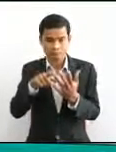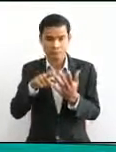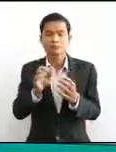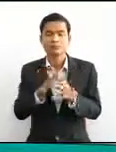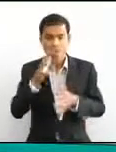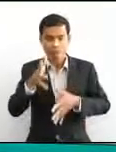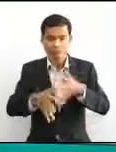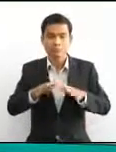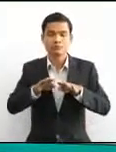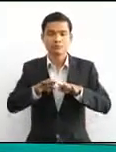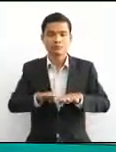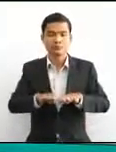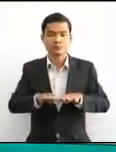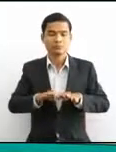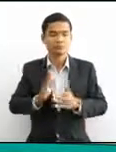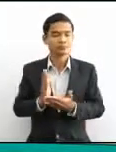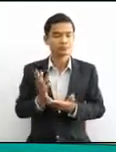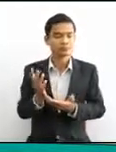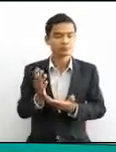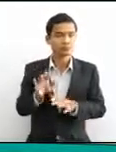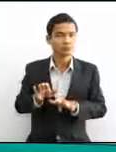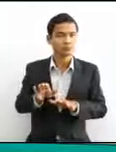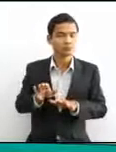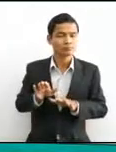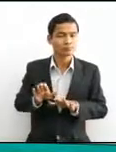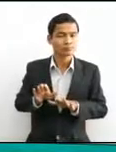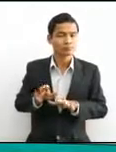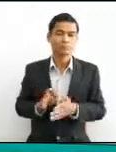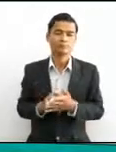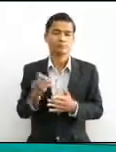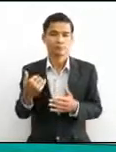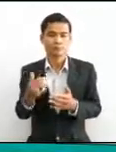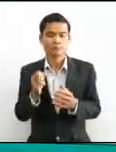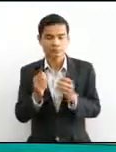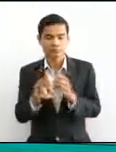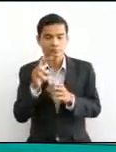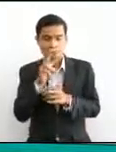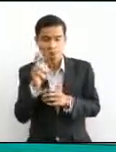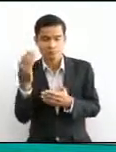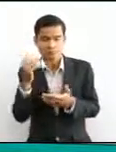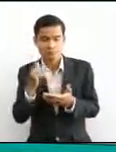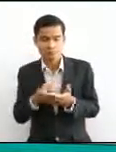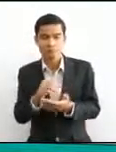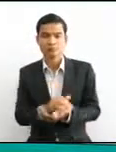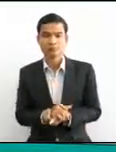muối ong trả lấy tỏ nhưng em chiên một tập tiết lại cứ chẳng ở định mình đợt đá tỏ chấp đam